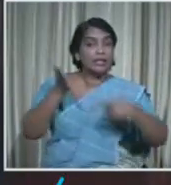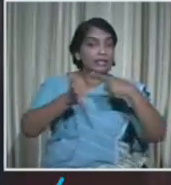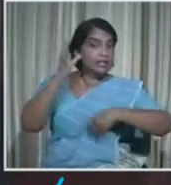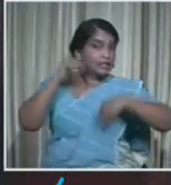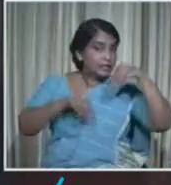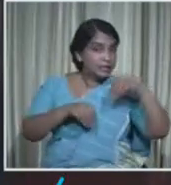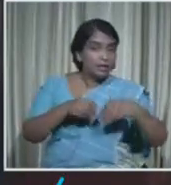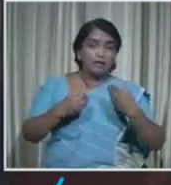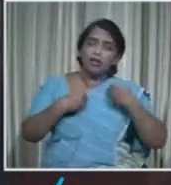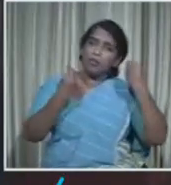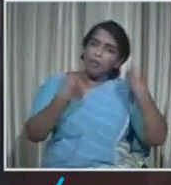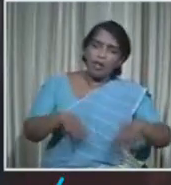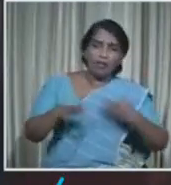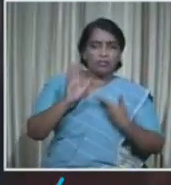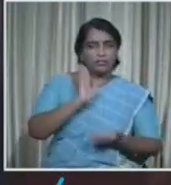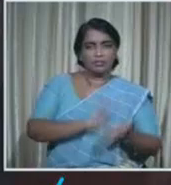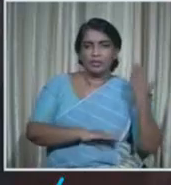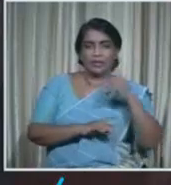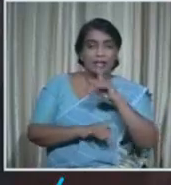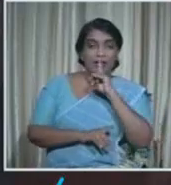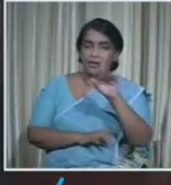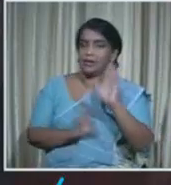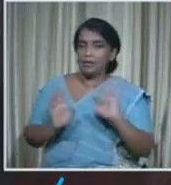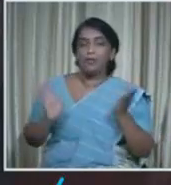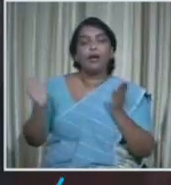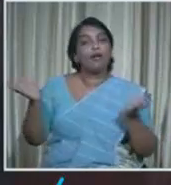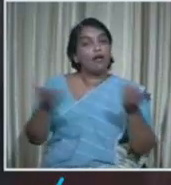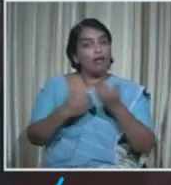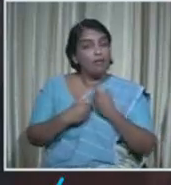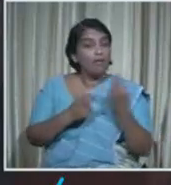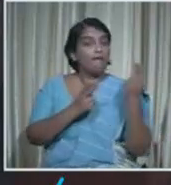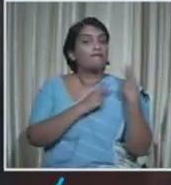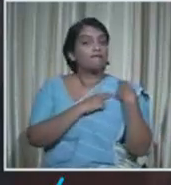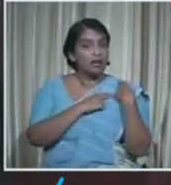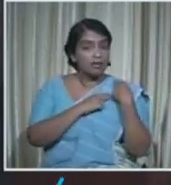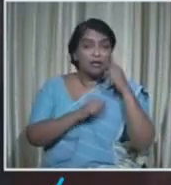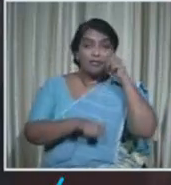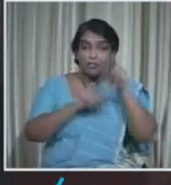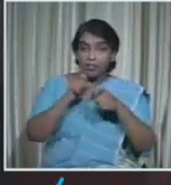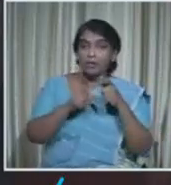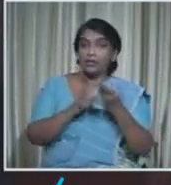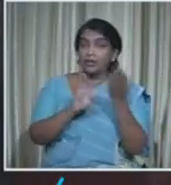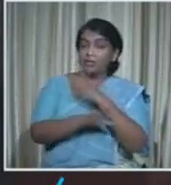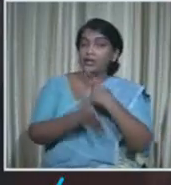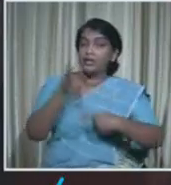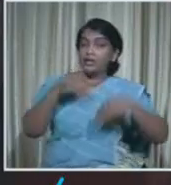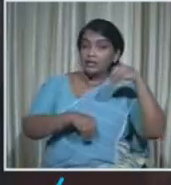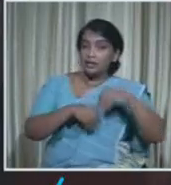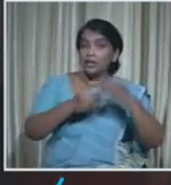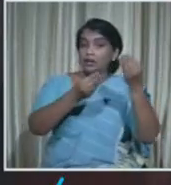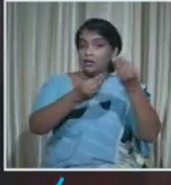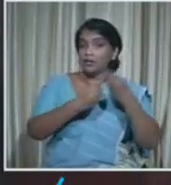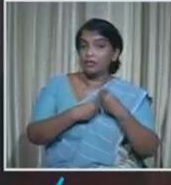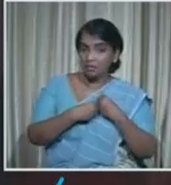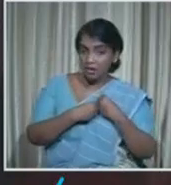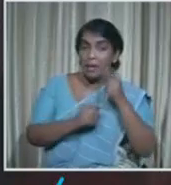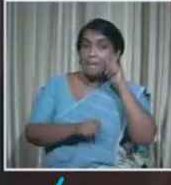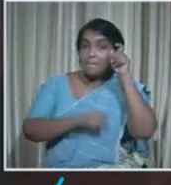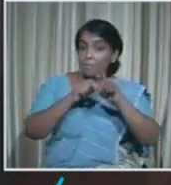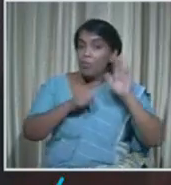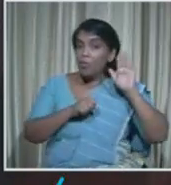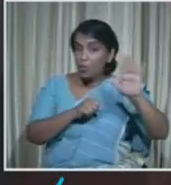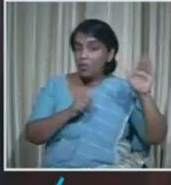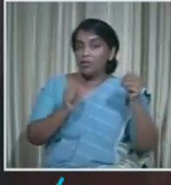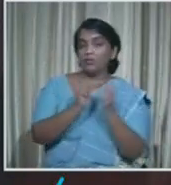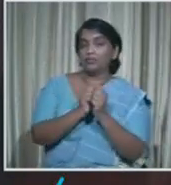අපි පෙරදිලා යන එක ගැන කතා කරන්න එපා අපි සියලු දෙනාට වගකීමක් ජනතාව ගිය පාර මැතිවරණයෙන් දීලා තිනවා ජනතාව වෙනුවෙන්